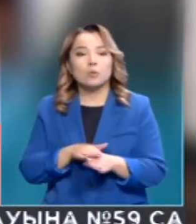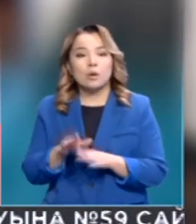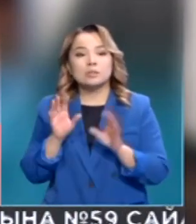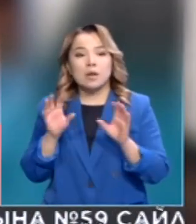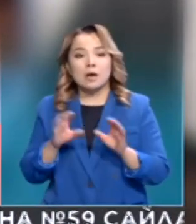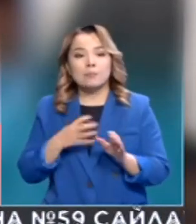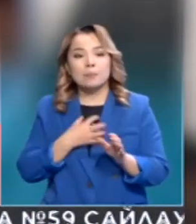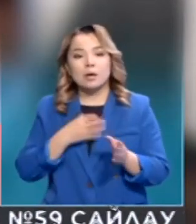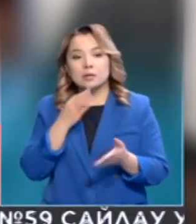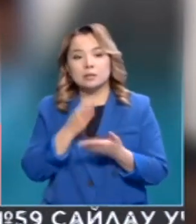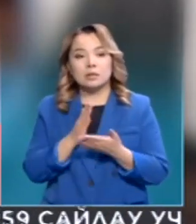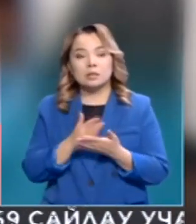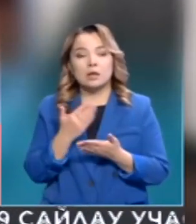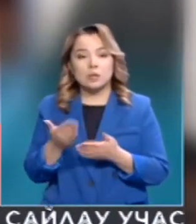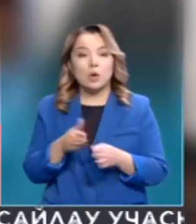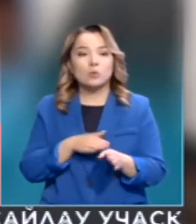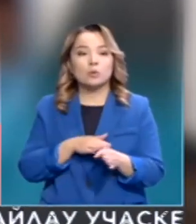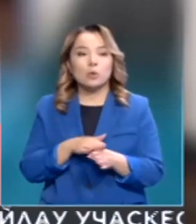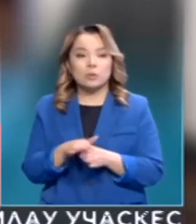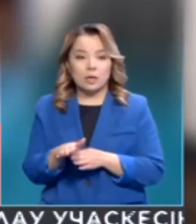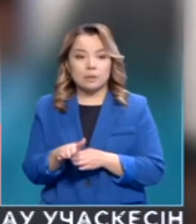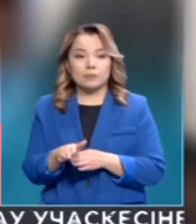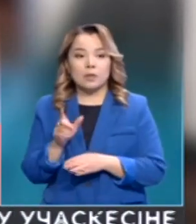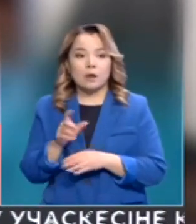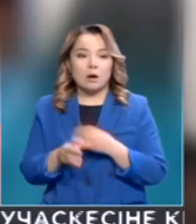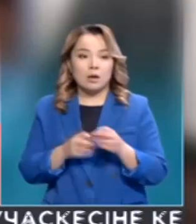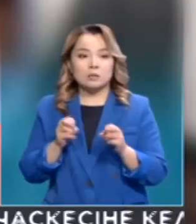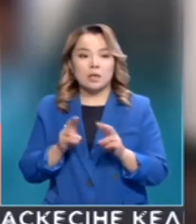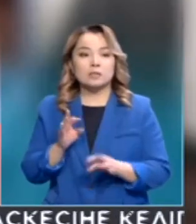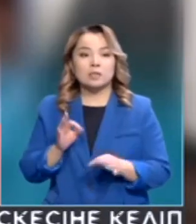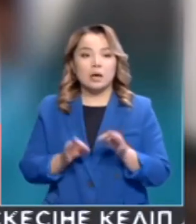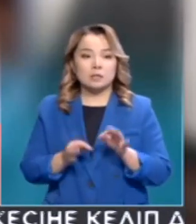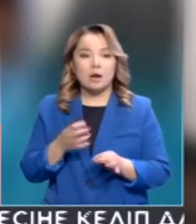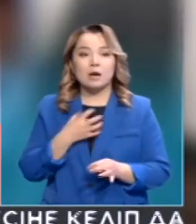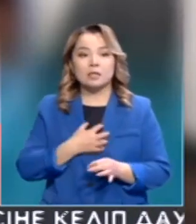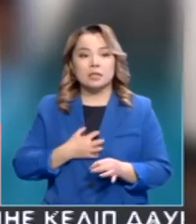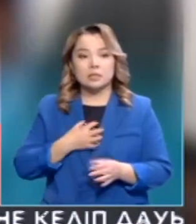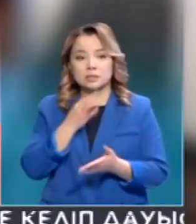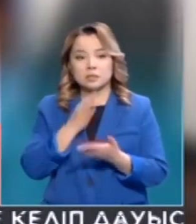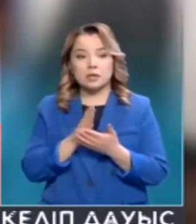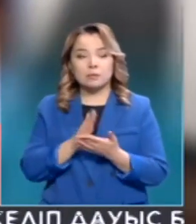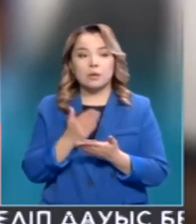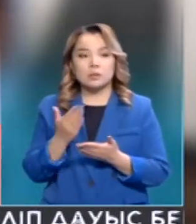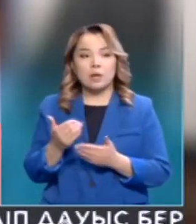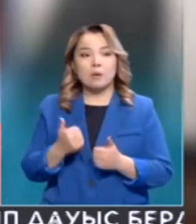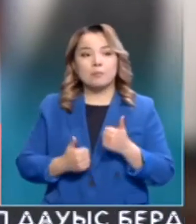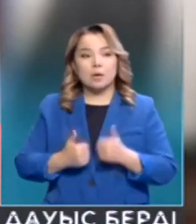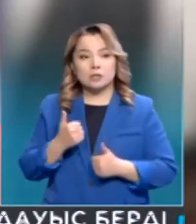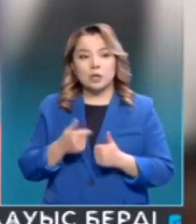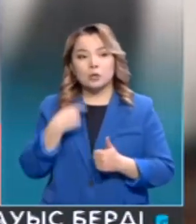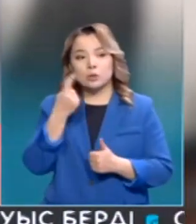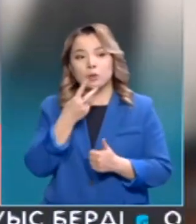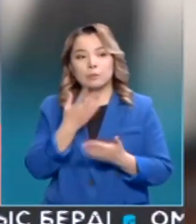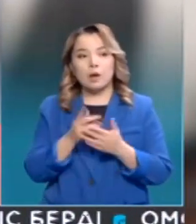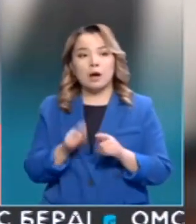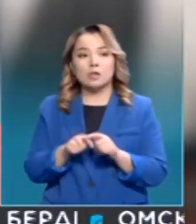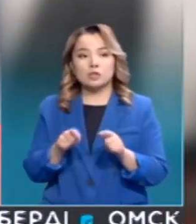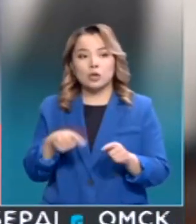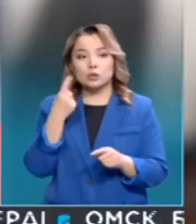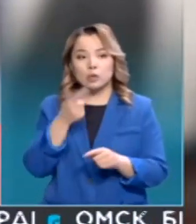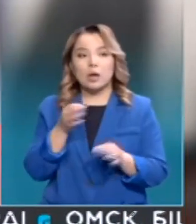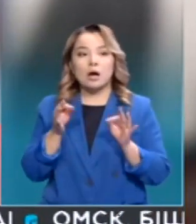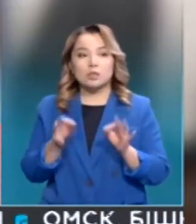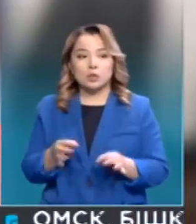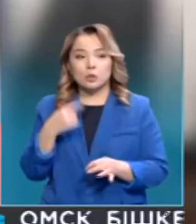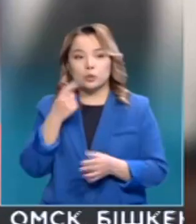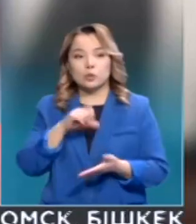заңнаманың негізінде, толықтай халықаралық стандарттардың негізінде, бәсекелі түрде, ашық түрде, әділетті